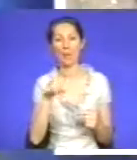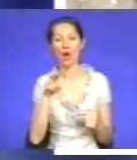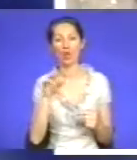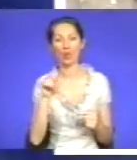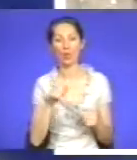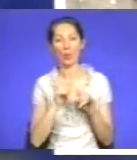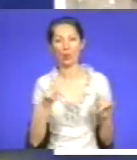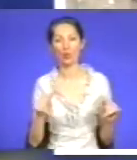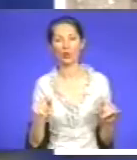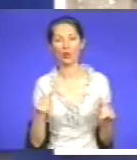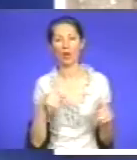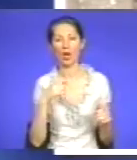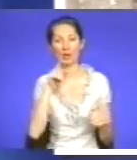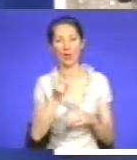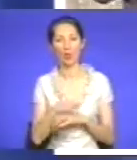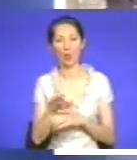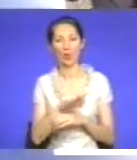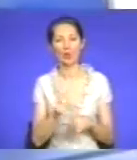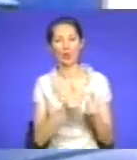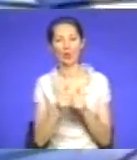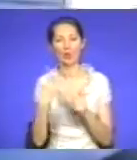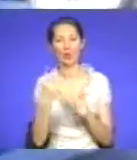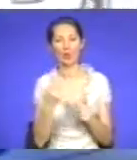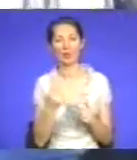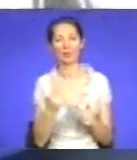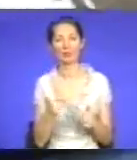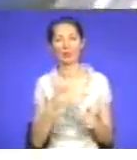У літню пору частішують випадки харчових отруєнь.